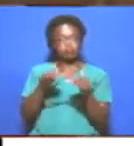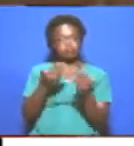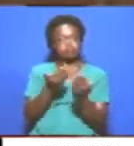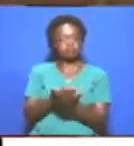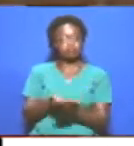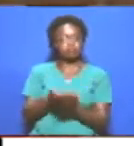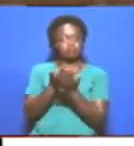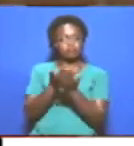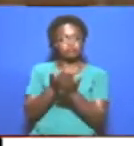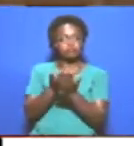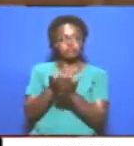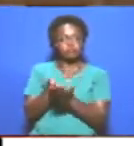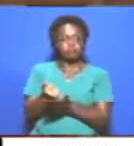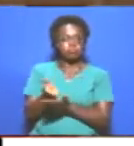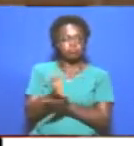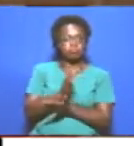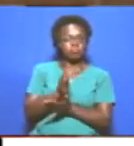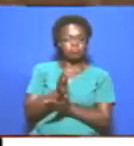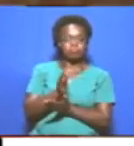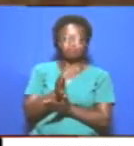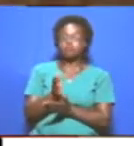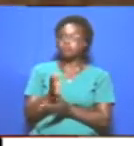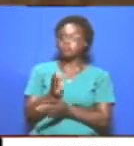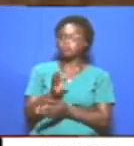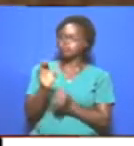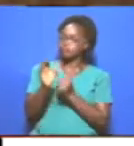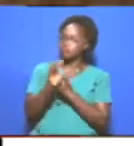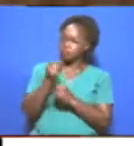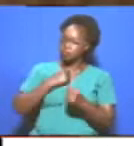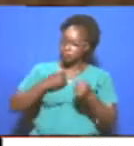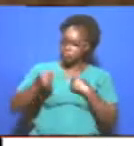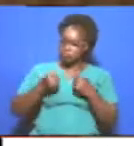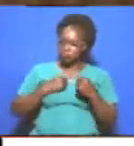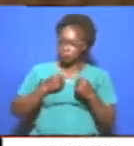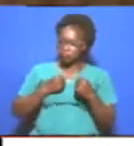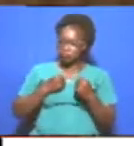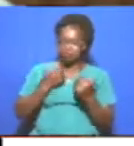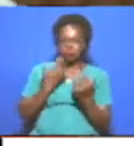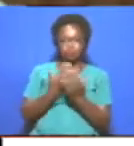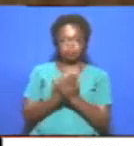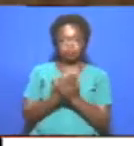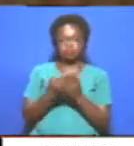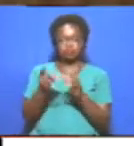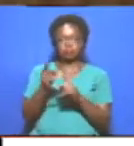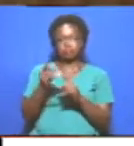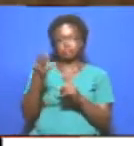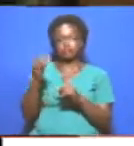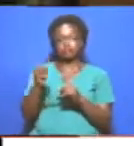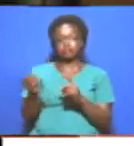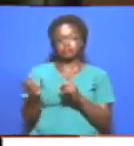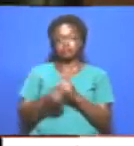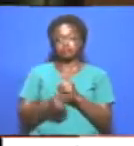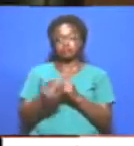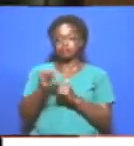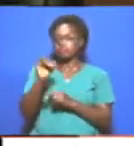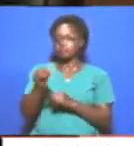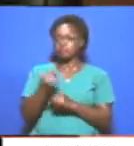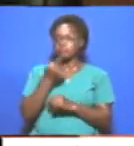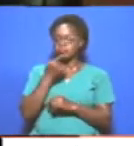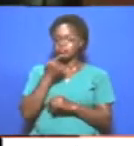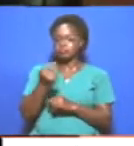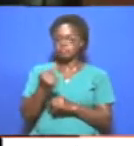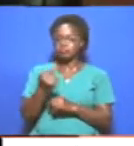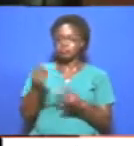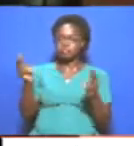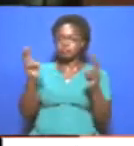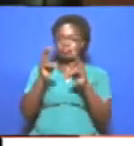la kumrejesha nchini Rwanda. Ndungu, ambaye alikamatwa tarehe 30 mwezi uliopita kufuatia ilani ya shirika la kimataifa